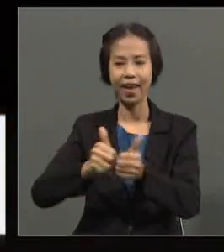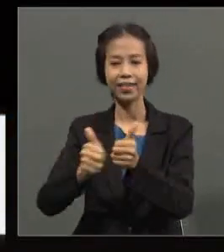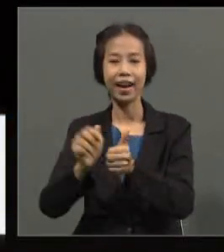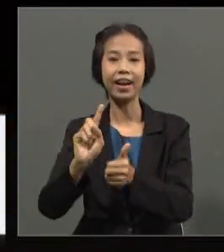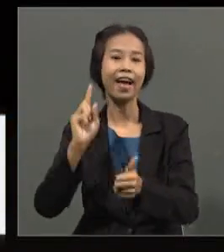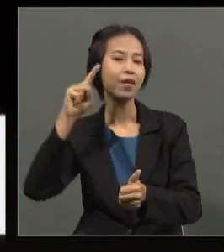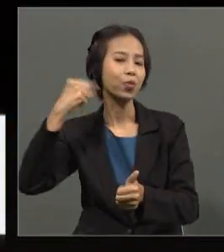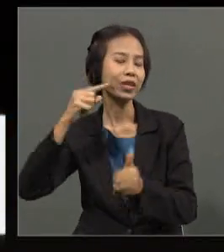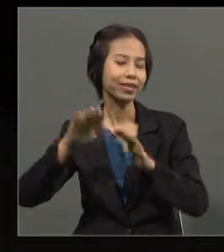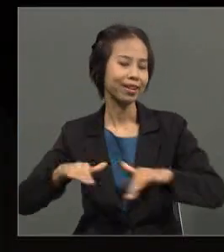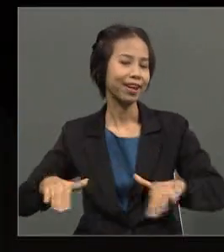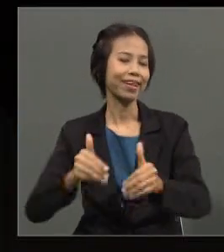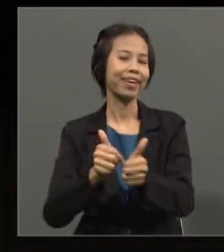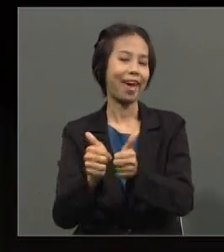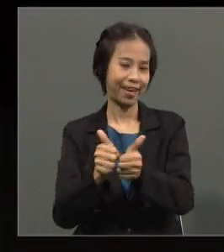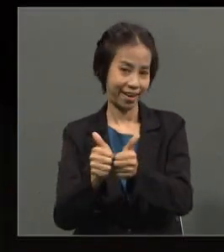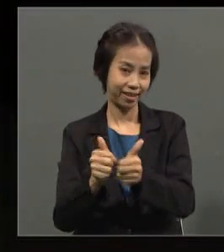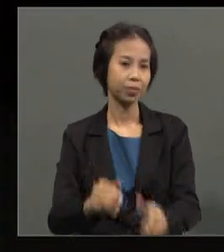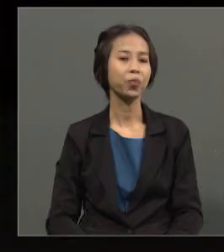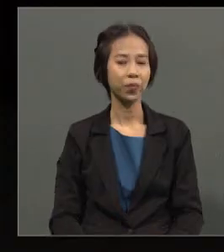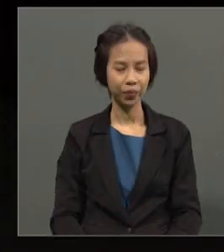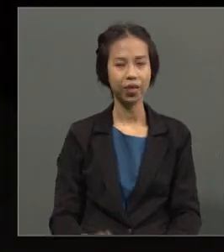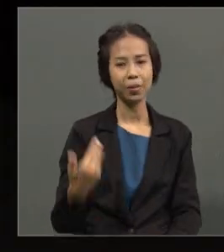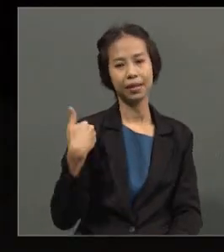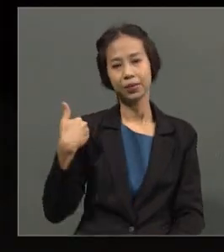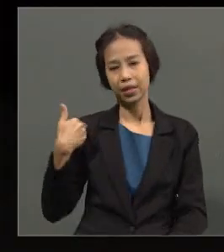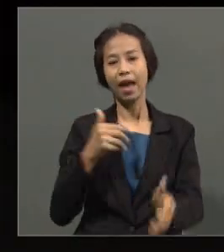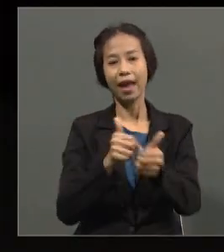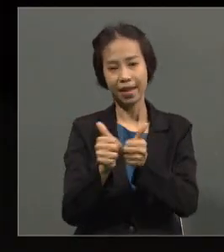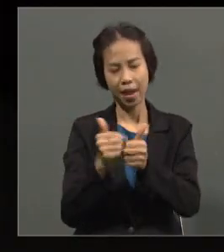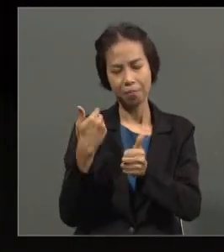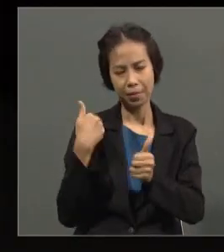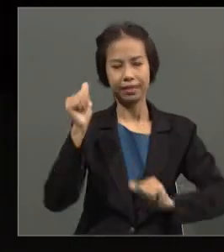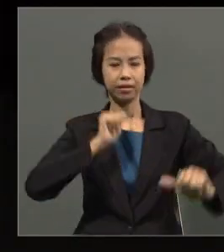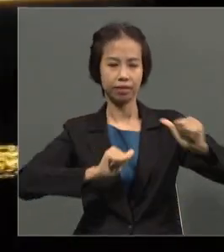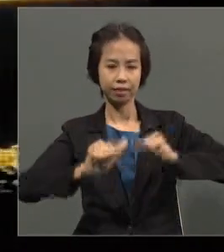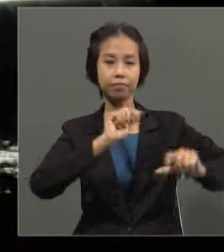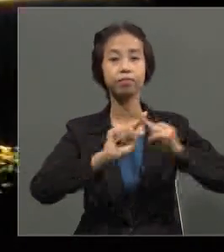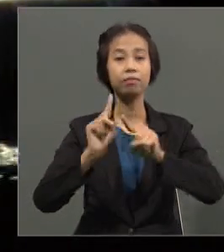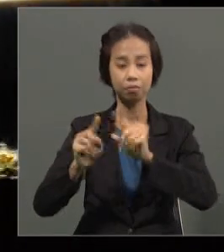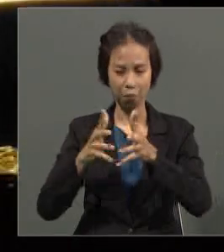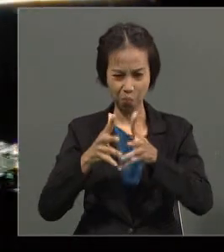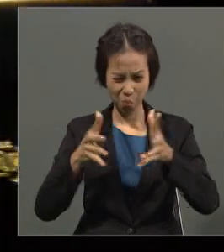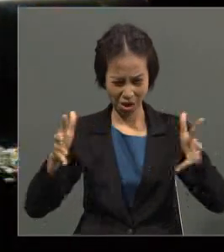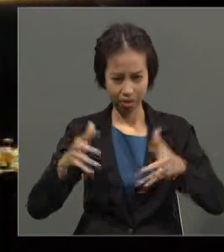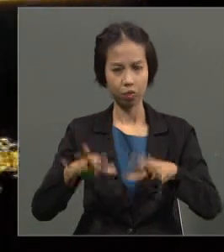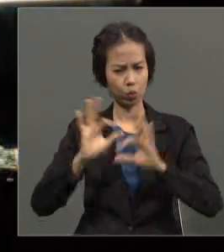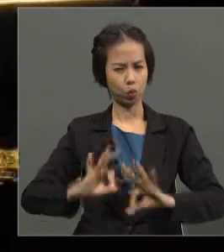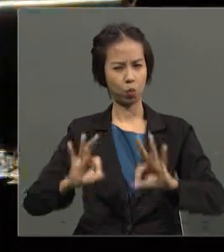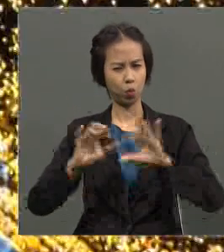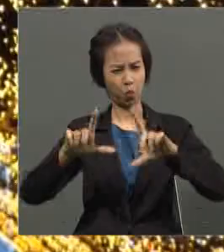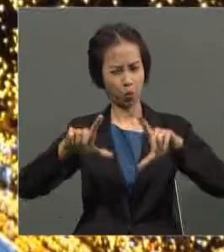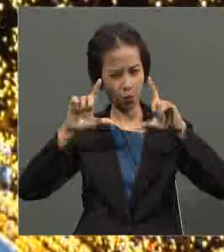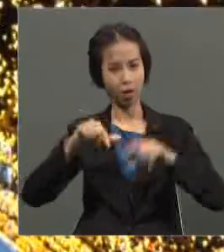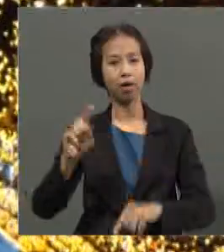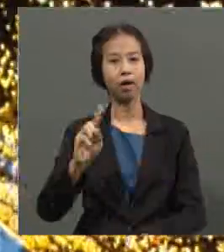นพมาศการประกวดนางนพมาศแล้วก็กิจกรรมการแสดงบนเวทีอีกมากมายเลยครับสำหรับไฮไลท์ของงานครับนอกจาก